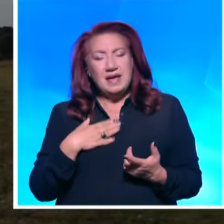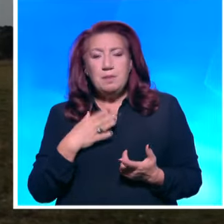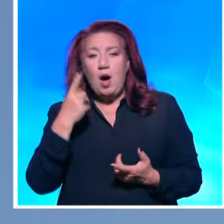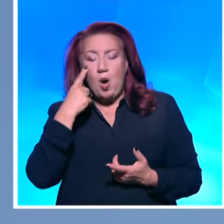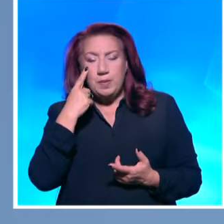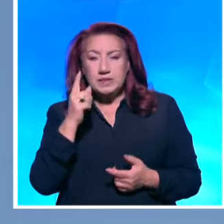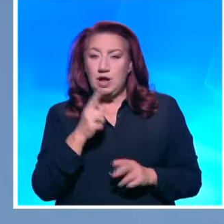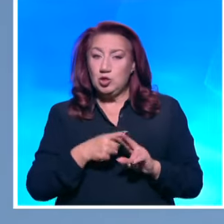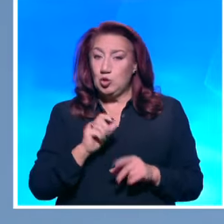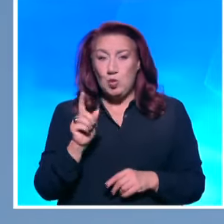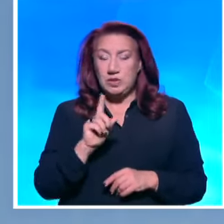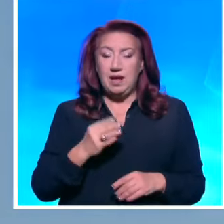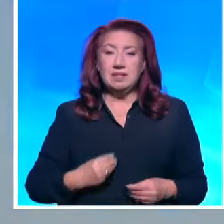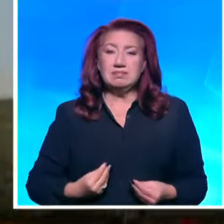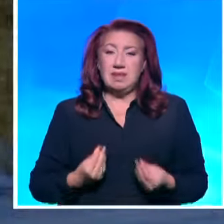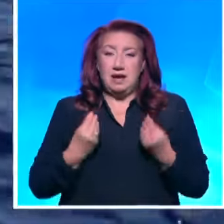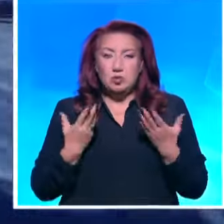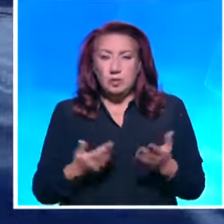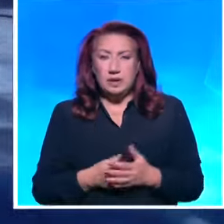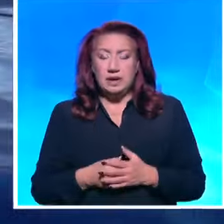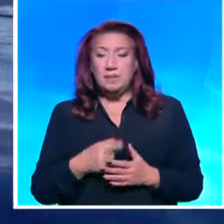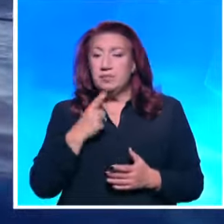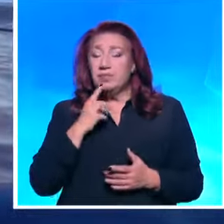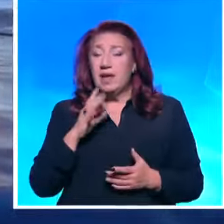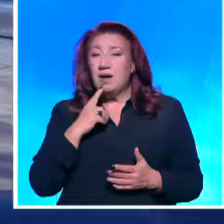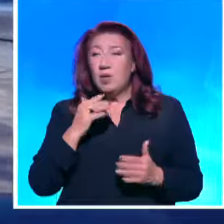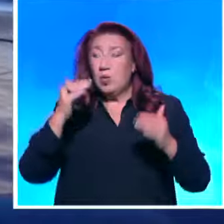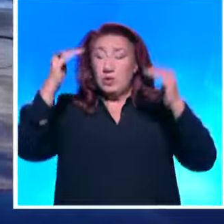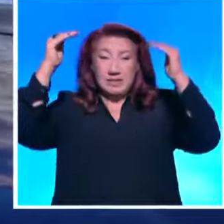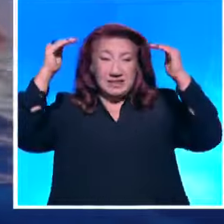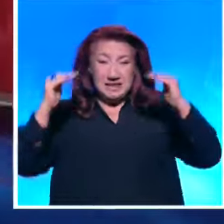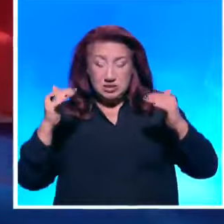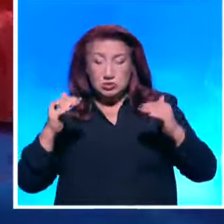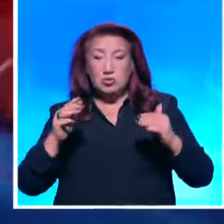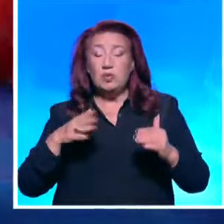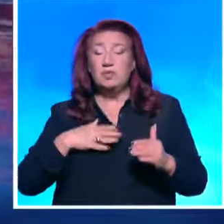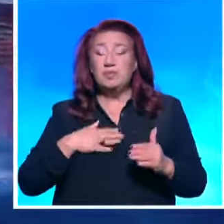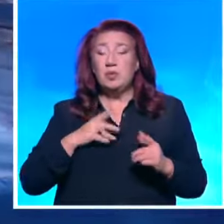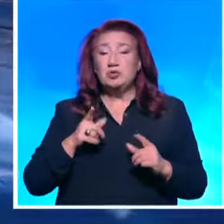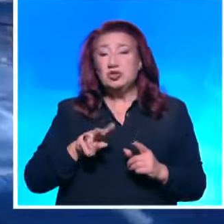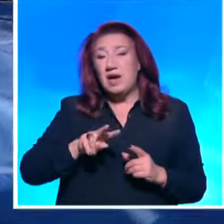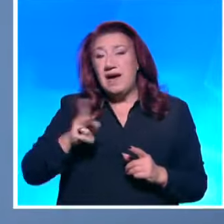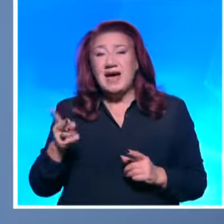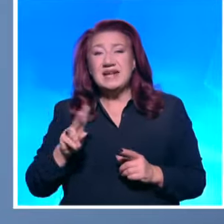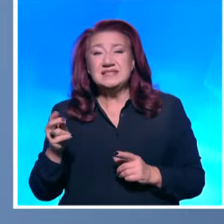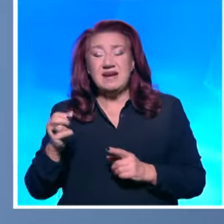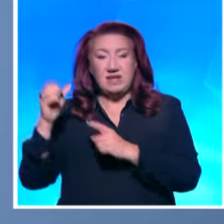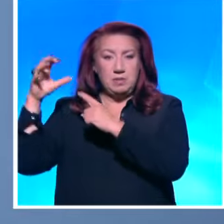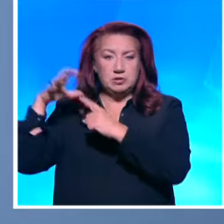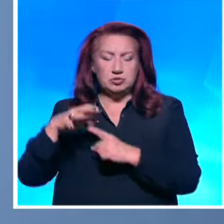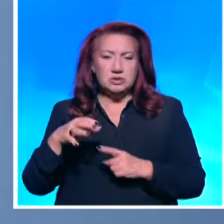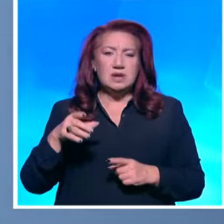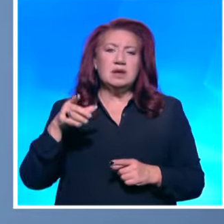е устроен при проблем или при ниска височина да се отвори резервен, но експерти посочват, че при бейсджъмпинга самите спортисти